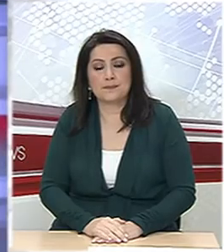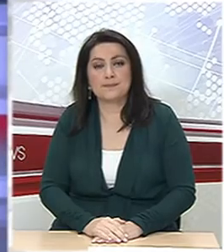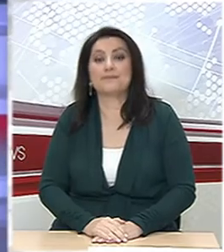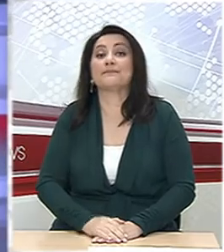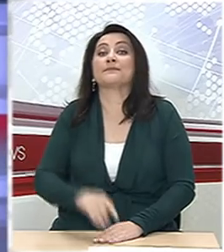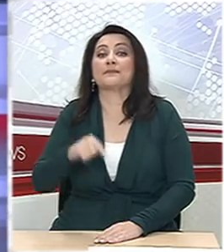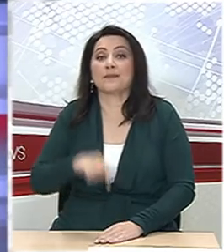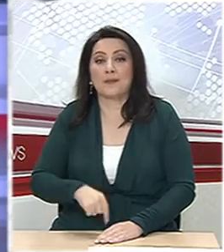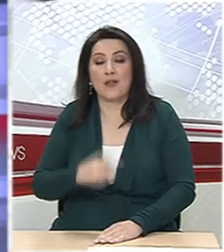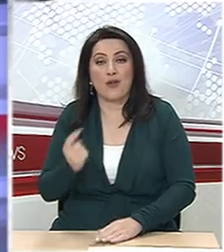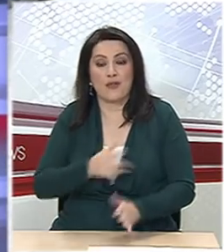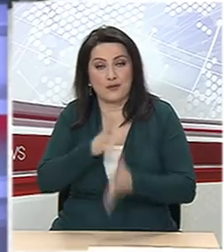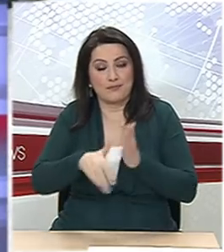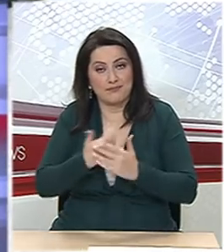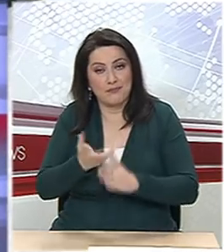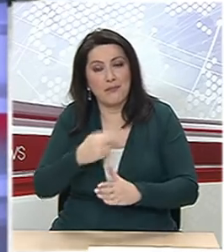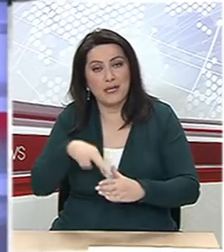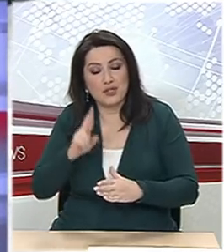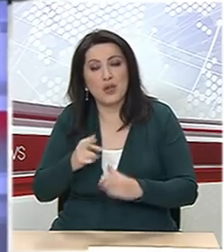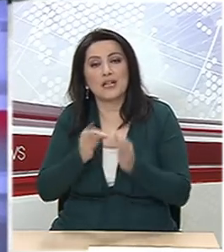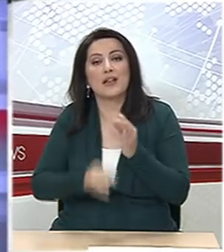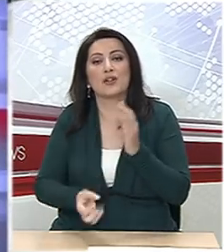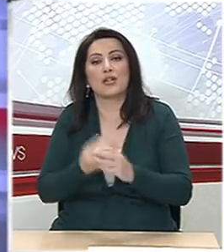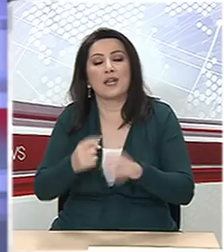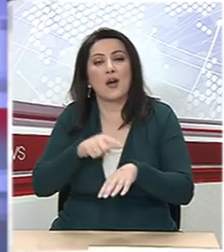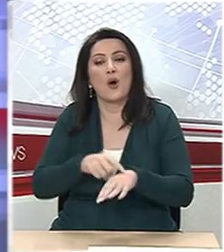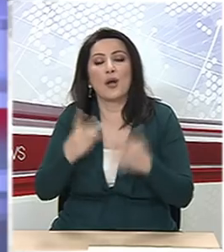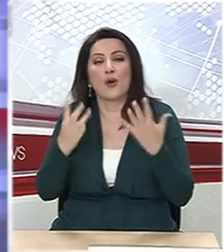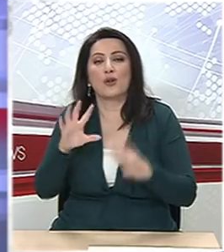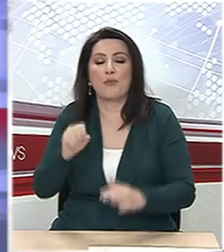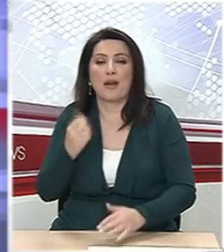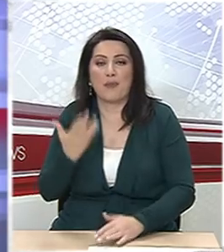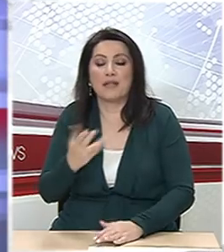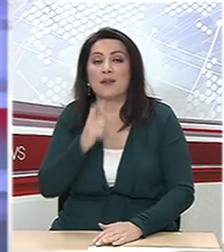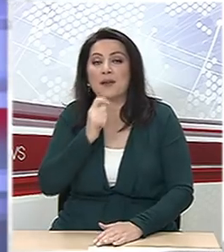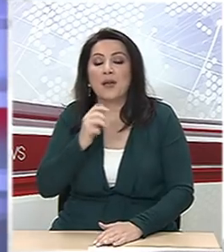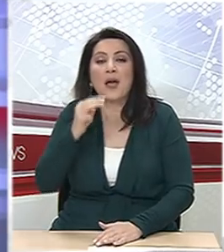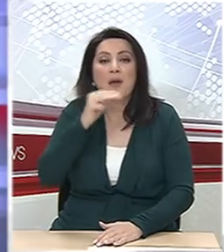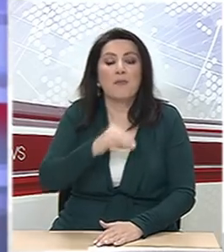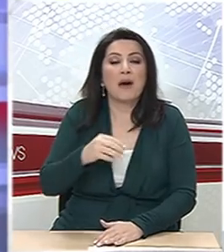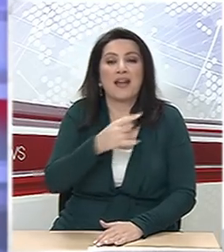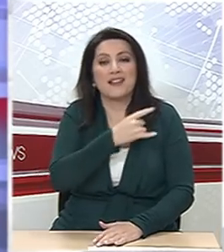Κυρίες και κύριοι, επόμενη ενημέρωσή σας απόψε στο κεντρικό δελτίο ειδήσεων του Star στις 8 παρα 5 με τη Μάρα